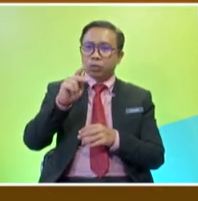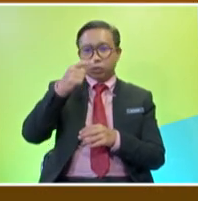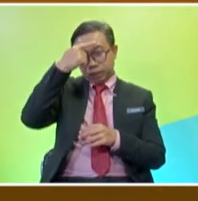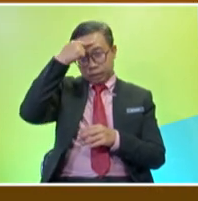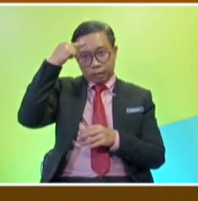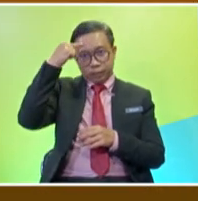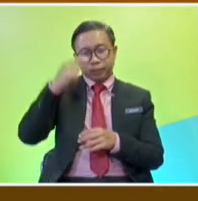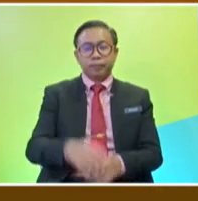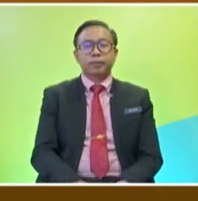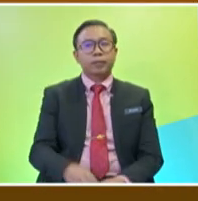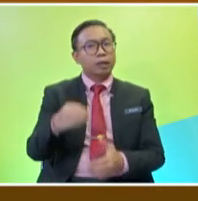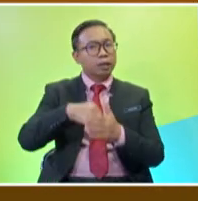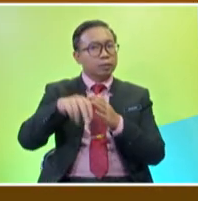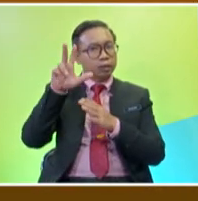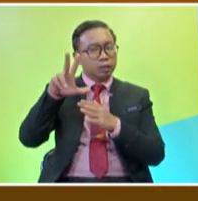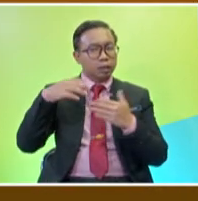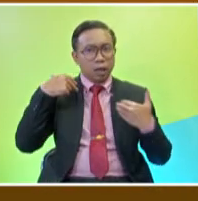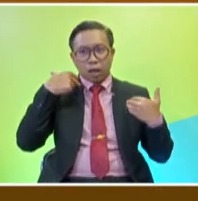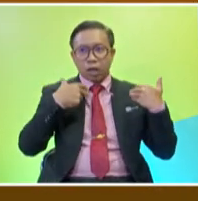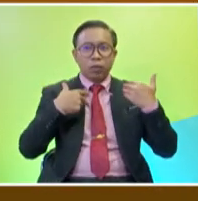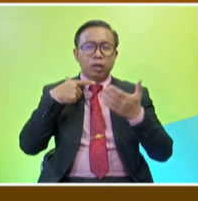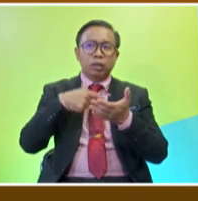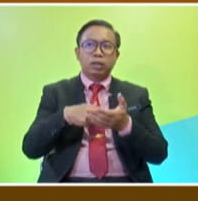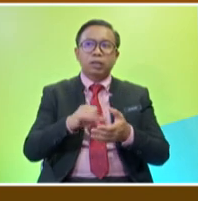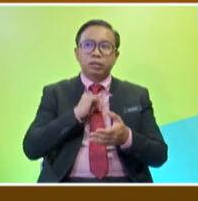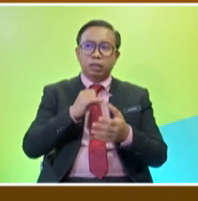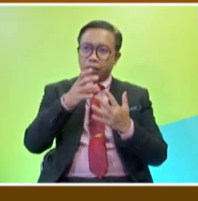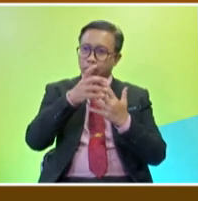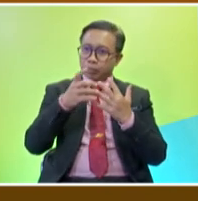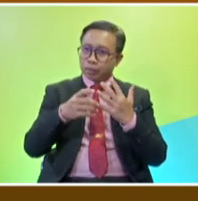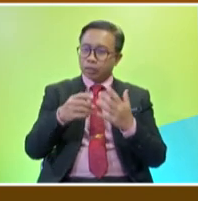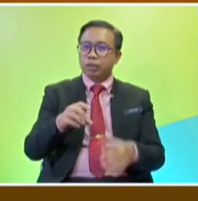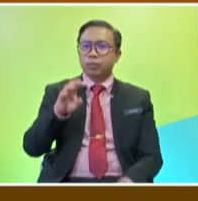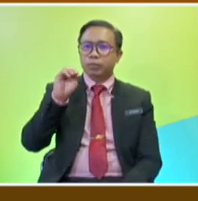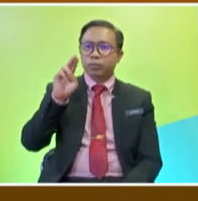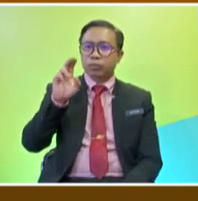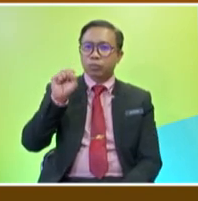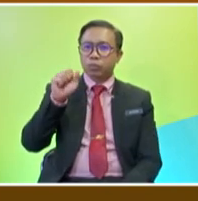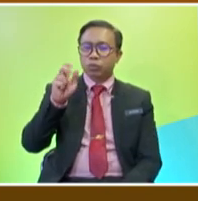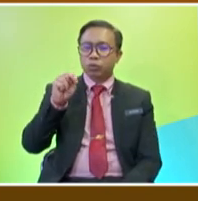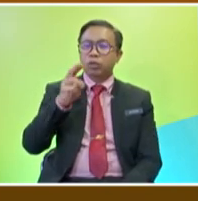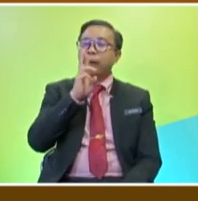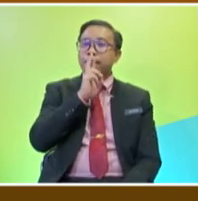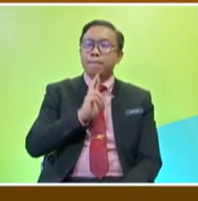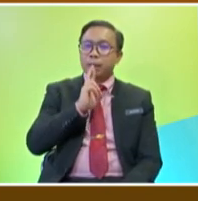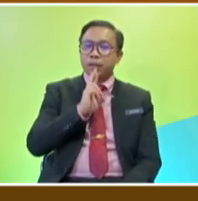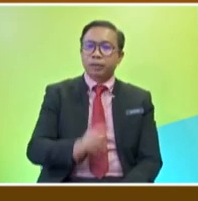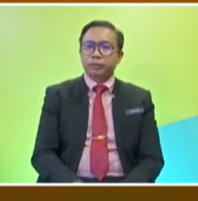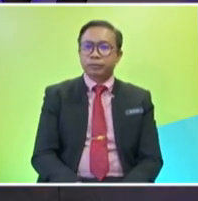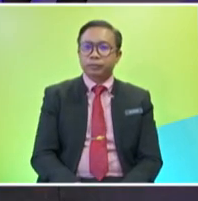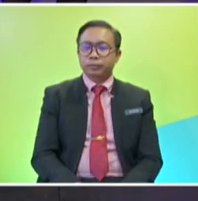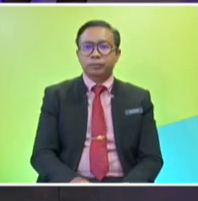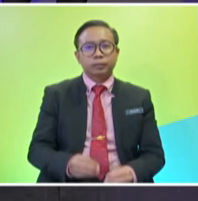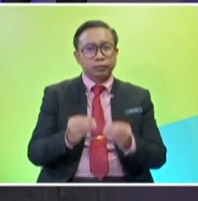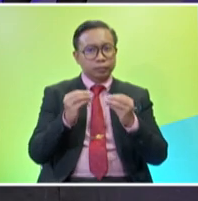dalam ketiga-tiga hewan Ivan pilih yang mana saya pilih musang merah ini dia